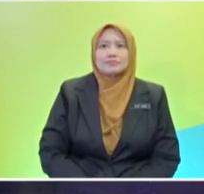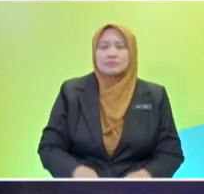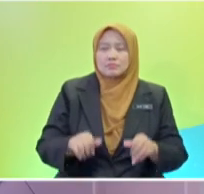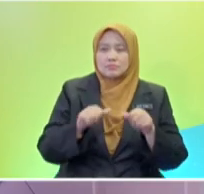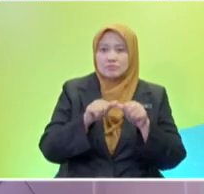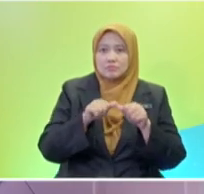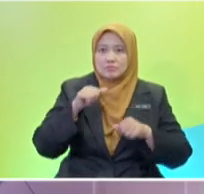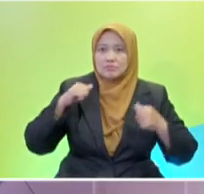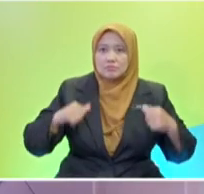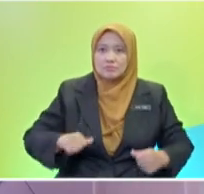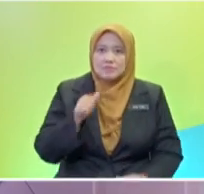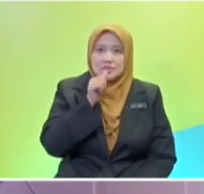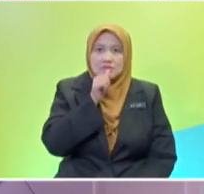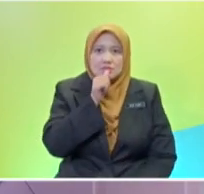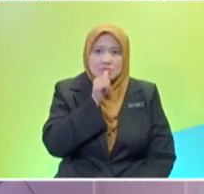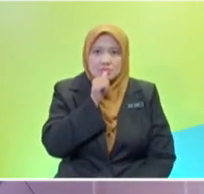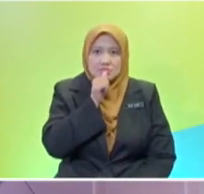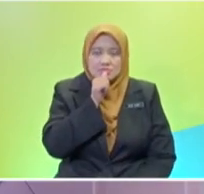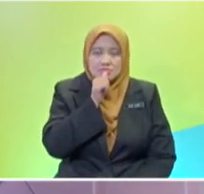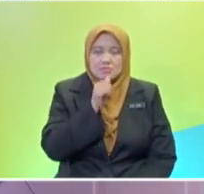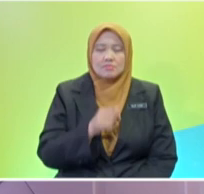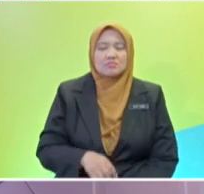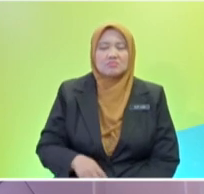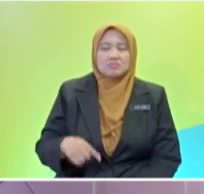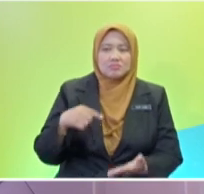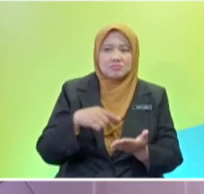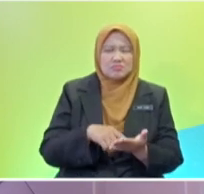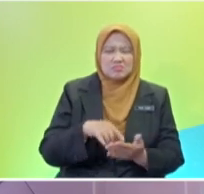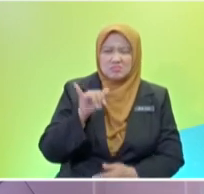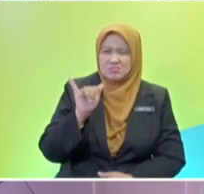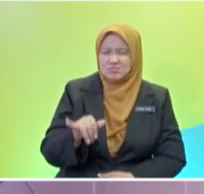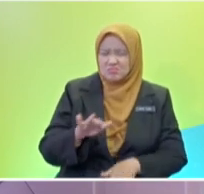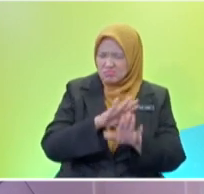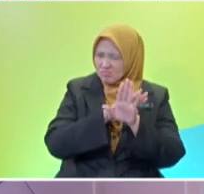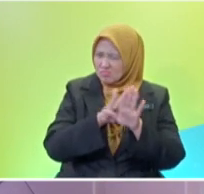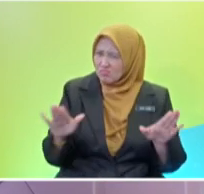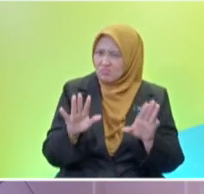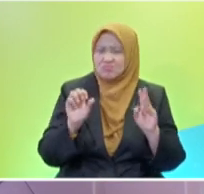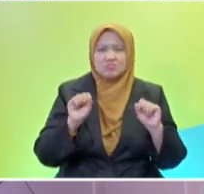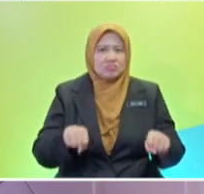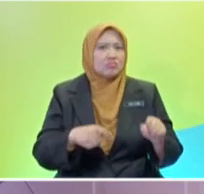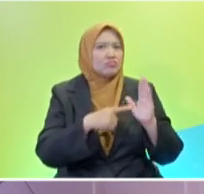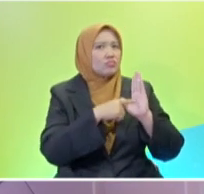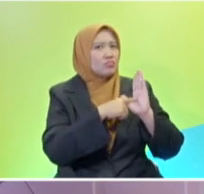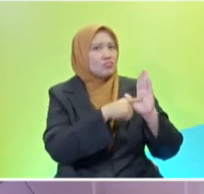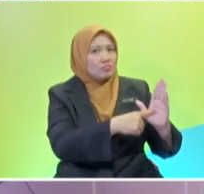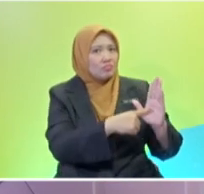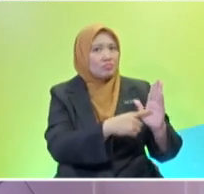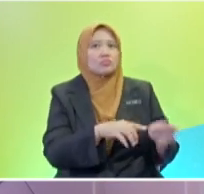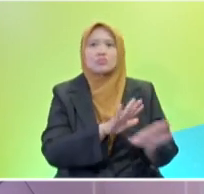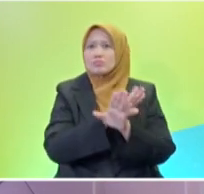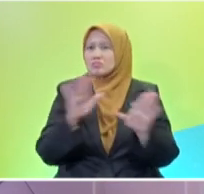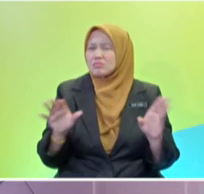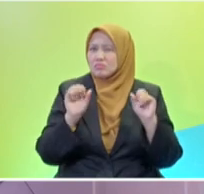Sebutkan sebagai anggota Sule anggota ini anggota yang tidak boleh ditunjukkan tidak boleh